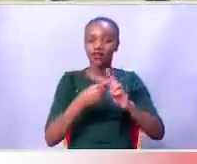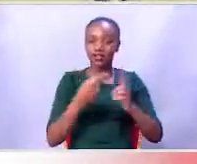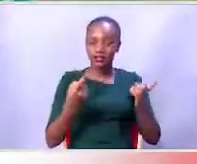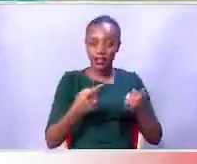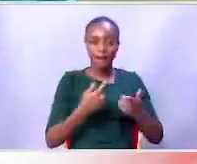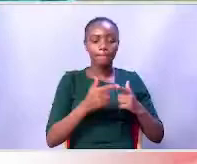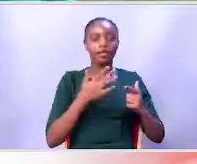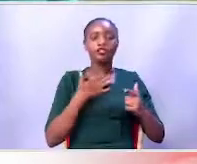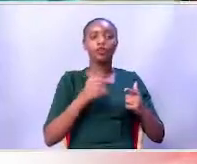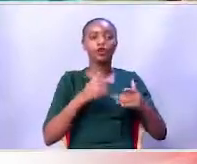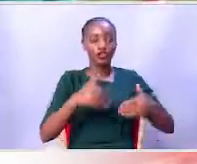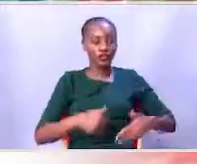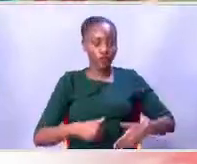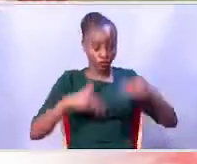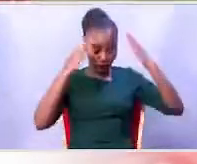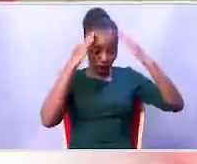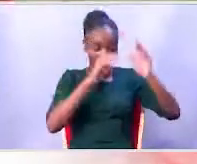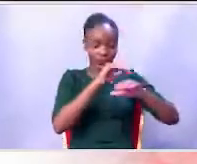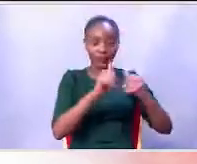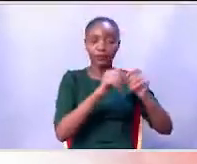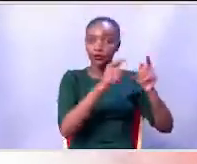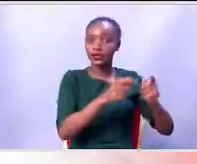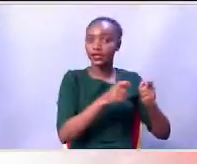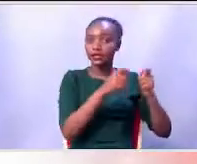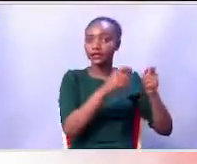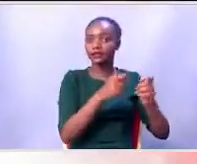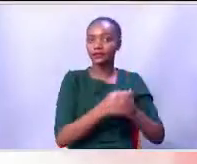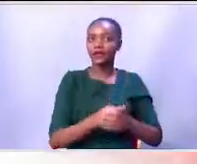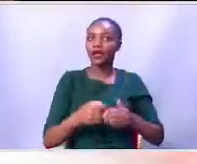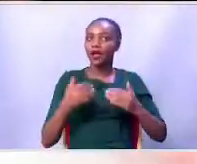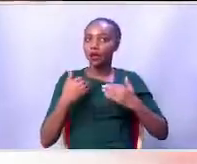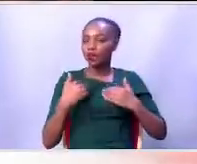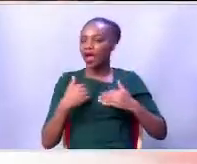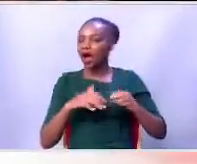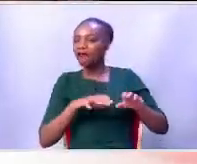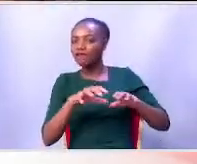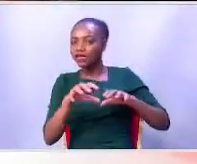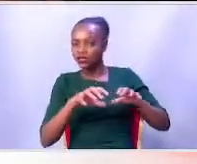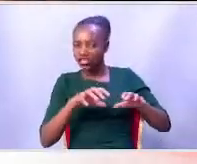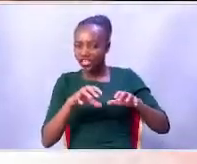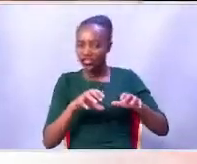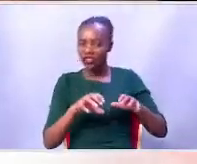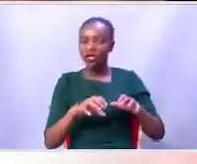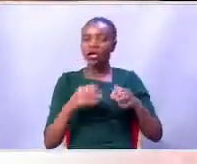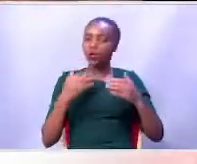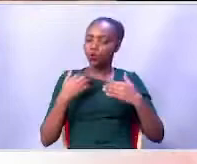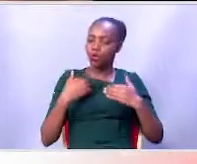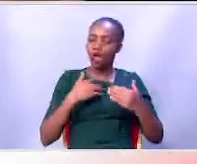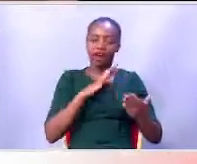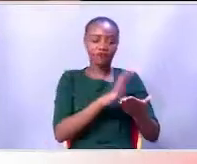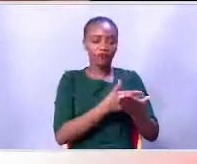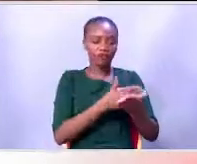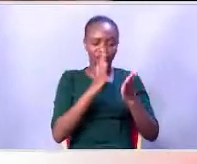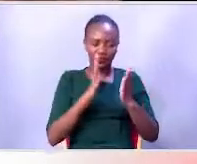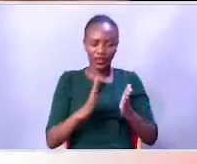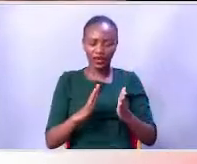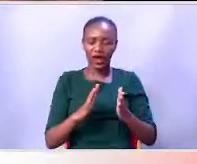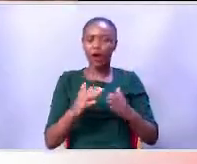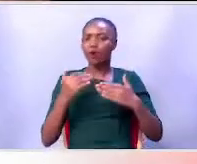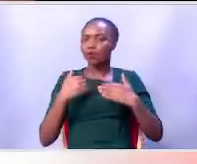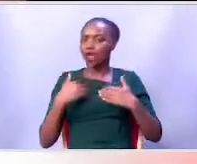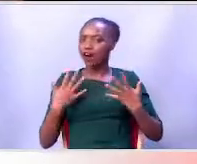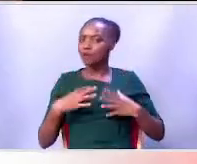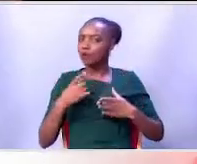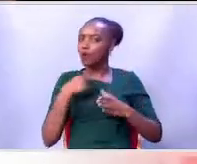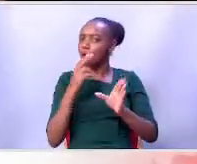talents to enable them meet their goals. Kuna wale ma DJ, kuna wale wana muziki na kuna hawa wa mpira. So mimi nimekuja